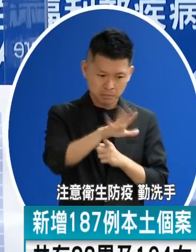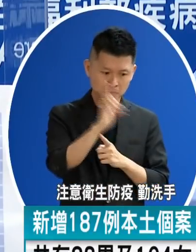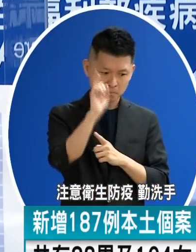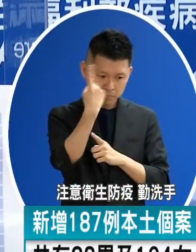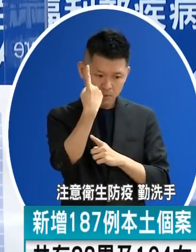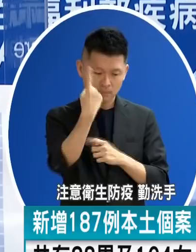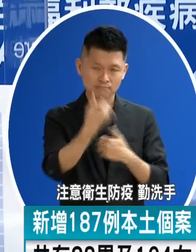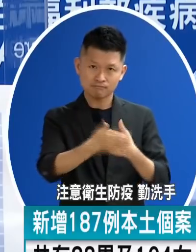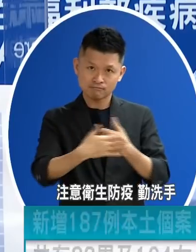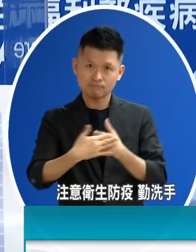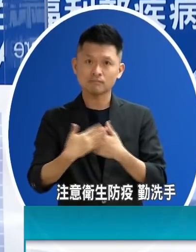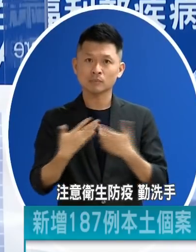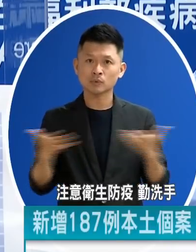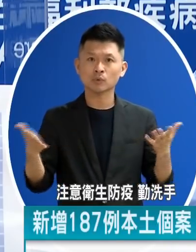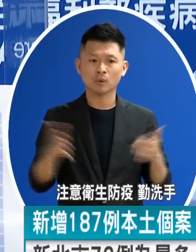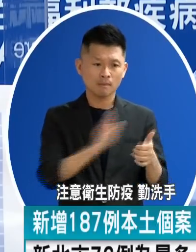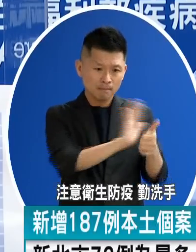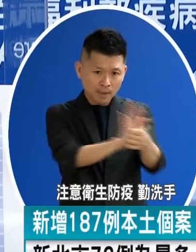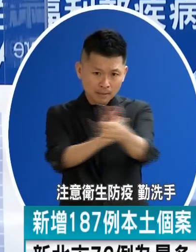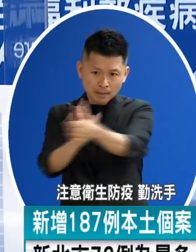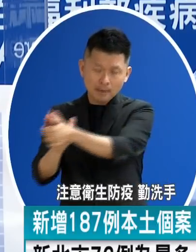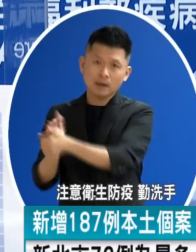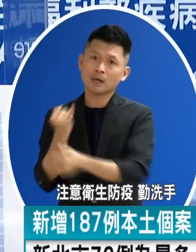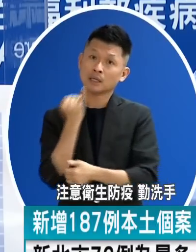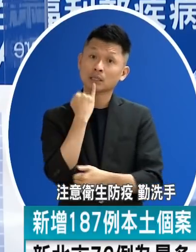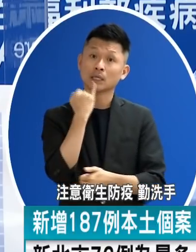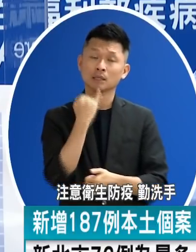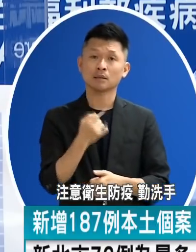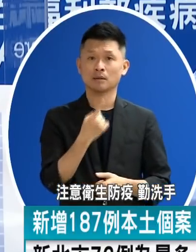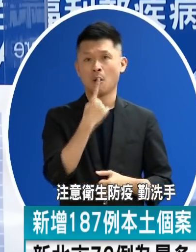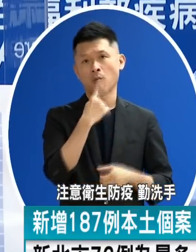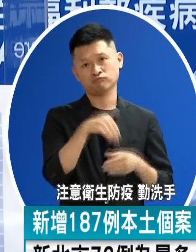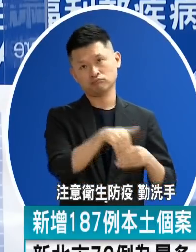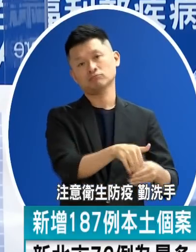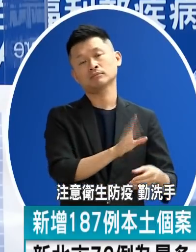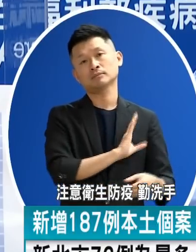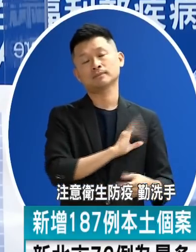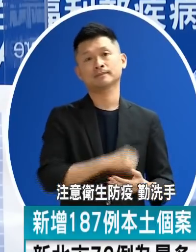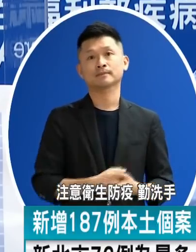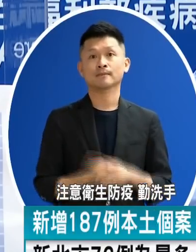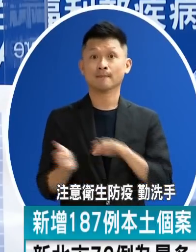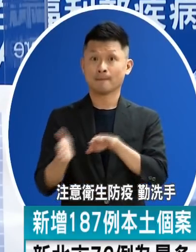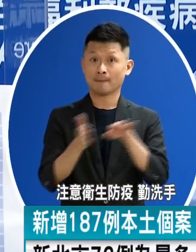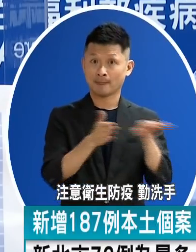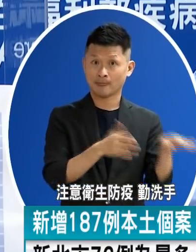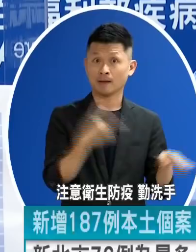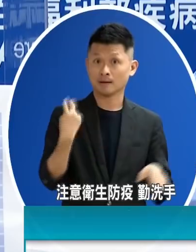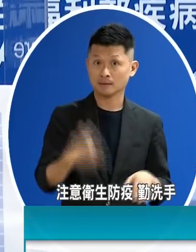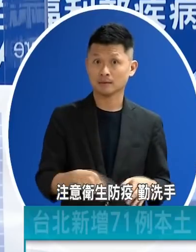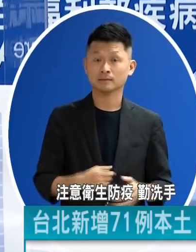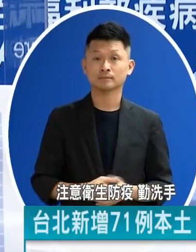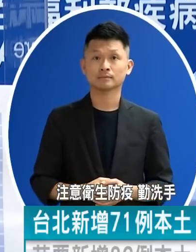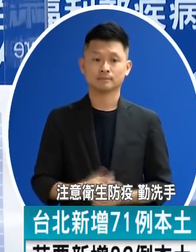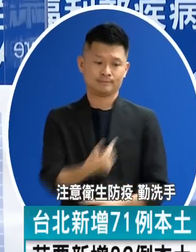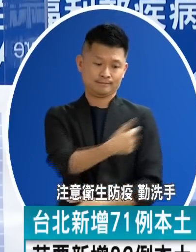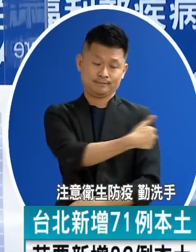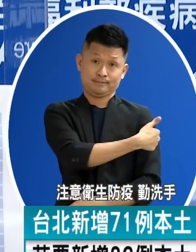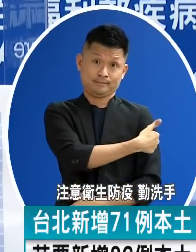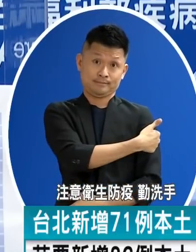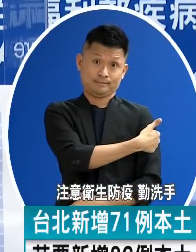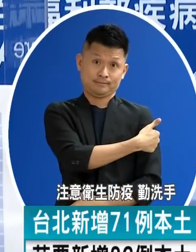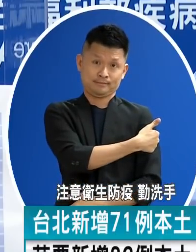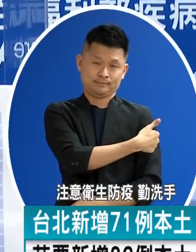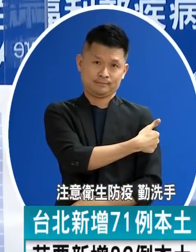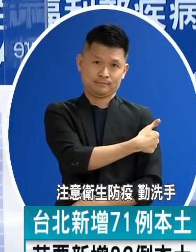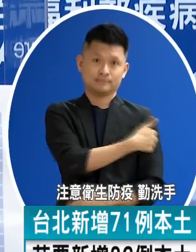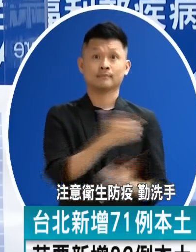帮助，好，可以帮助更多的人了哈。然后第二个当然有关于啊，这个打疫苗哈